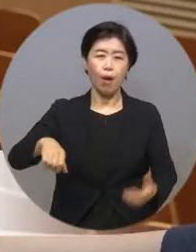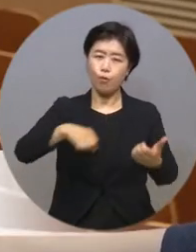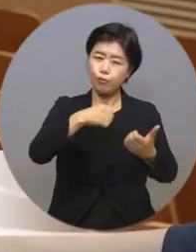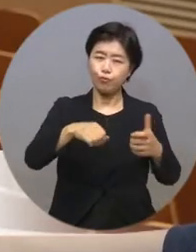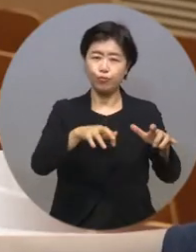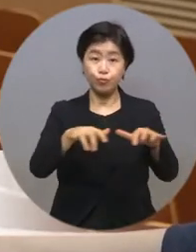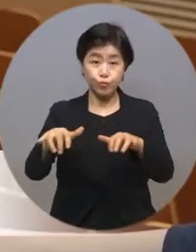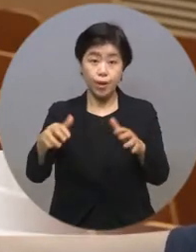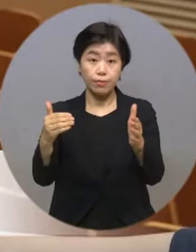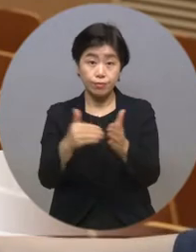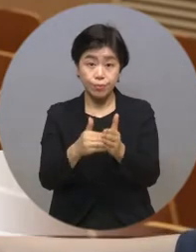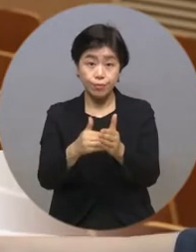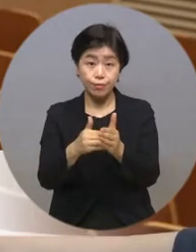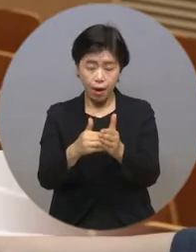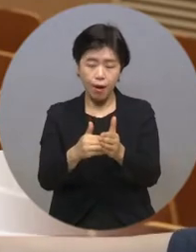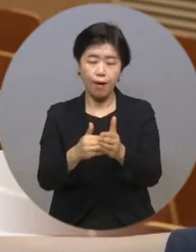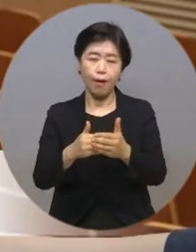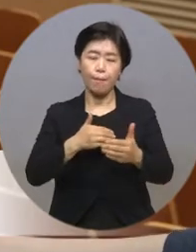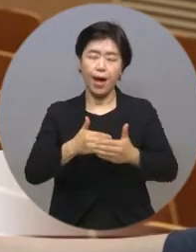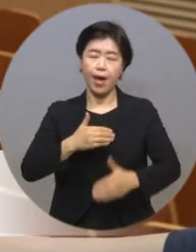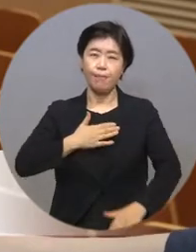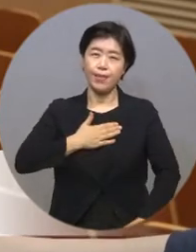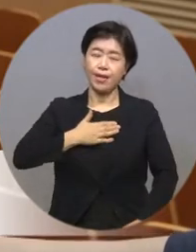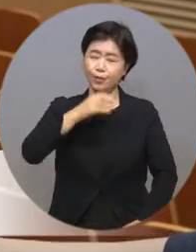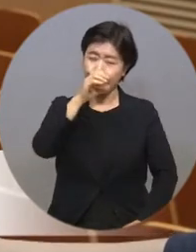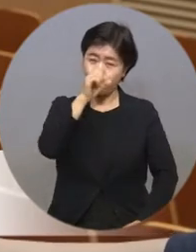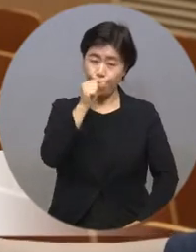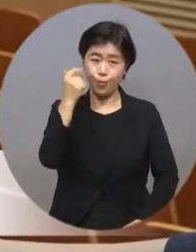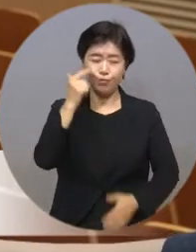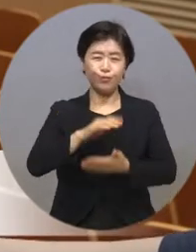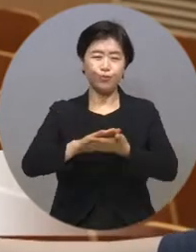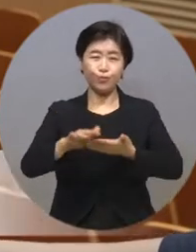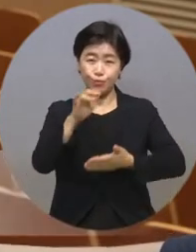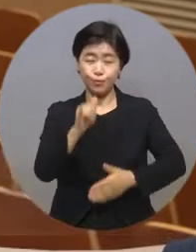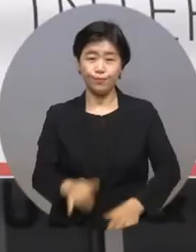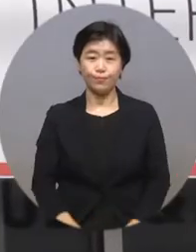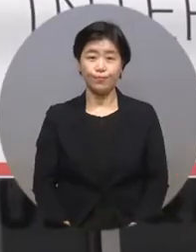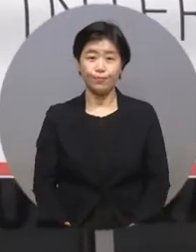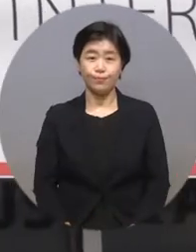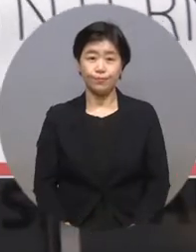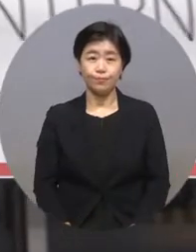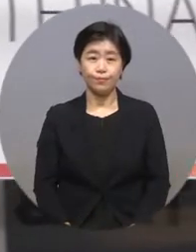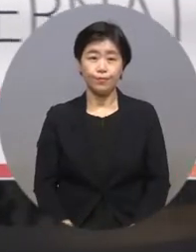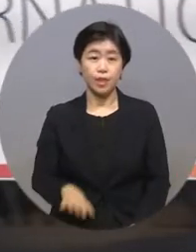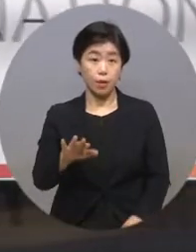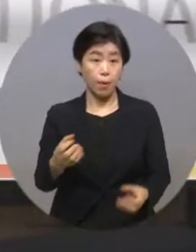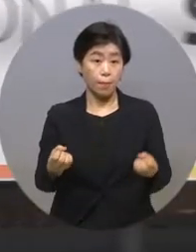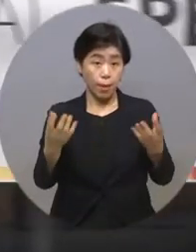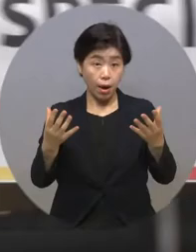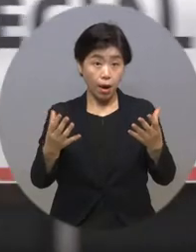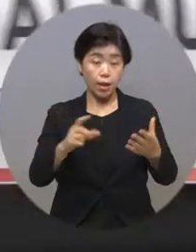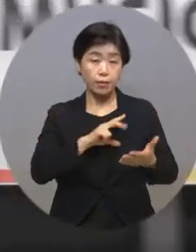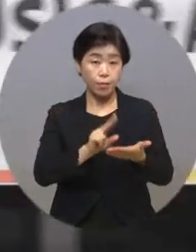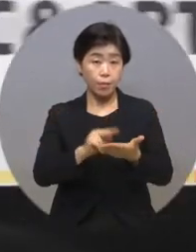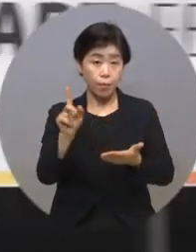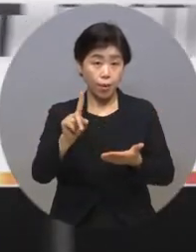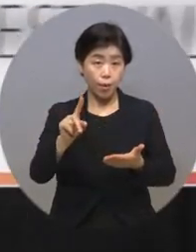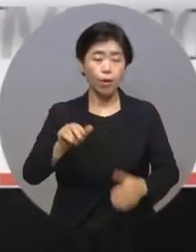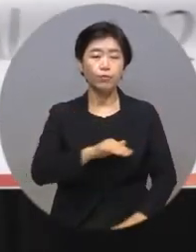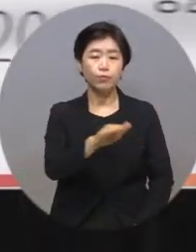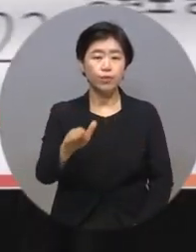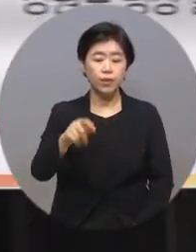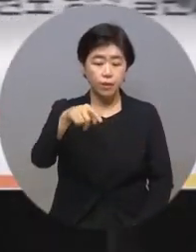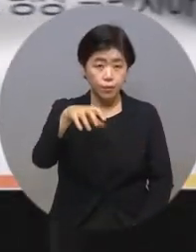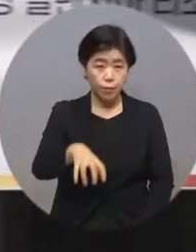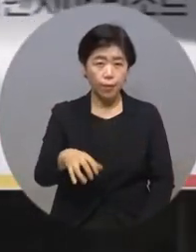그랬지만 그래도 하고 내려오니까는 마음 편해지고 좋았어요. 이번 페스티벌은 우리 여기 다시